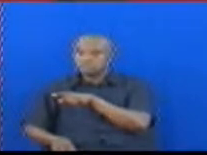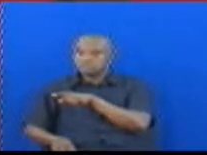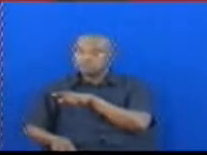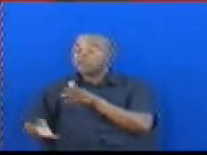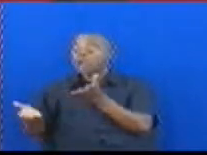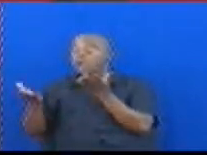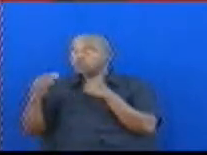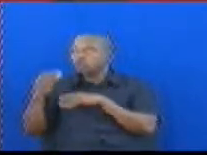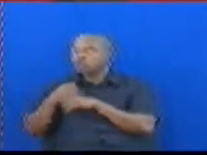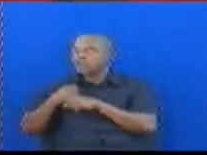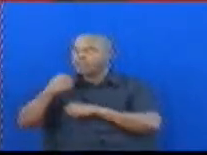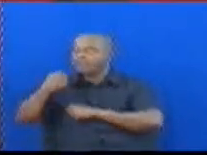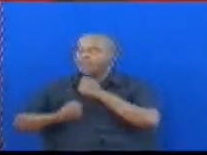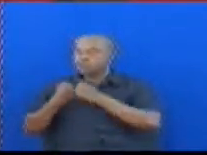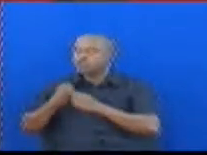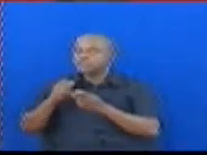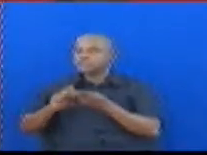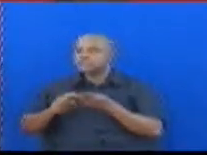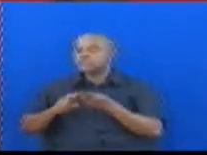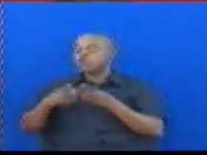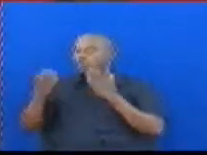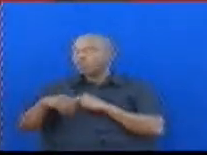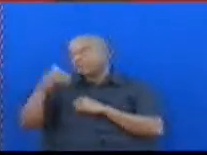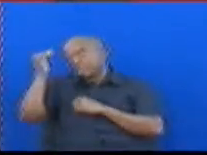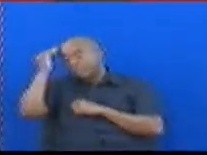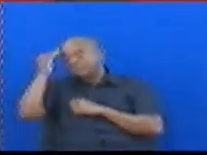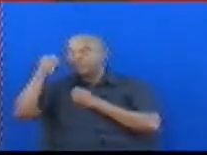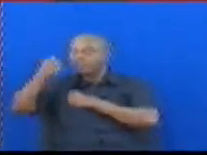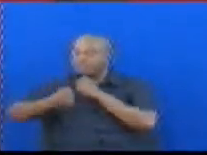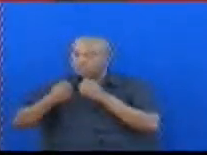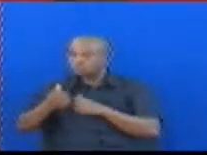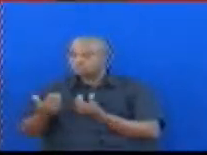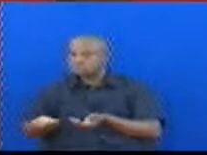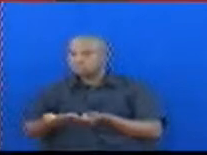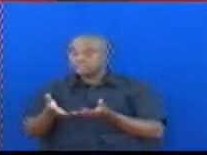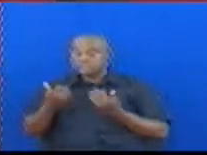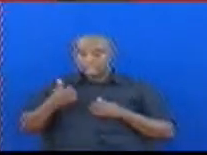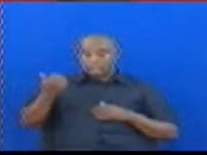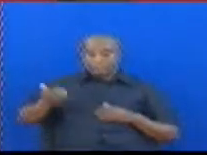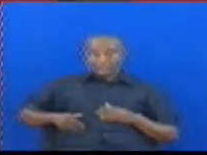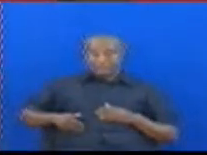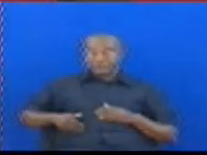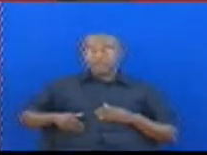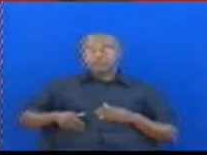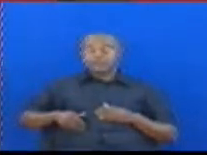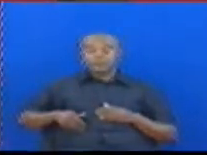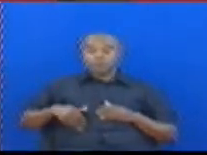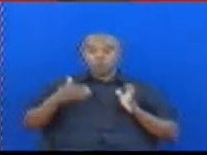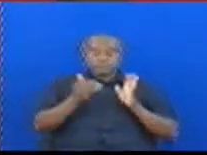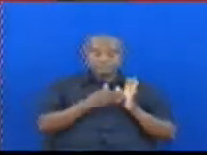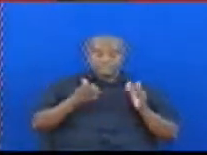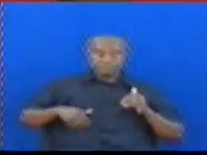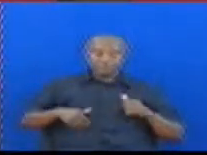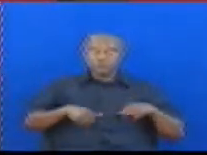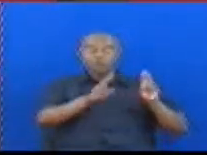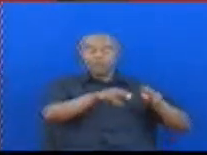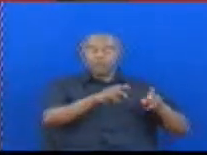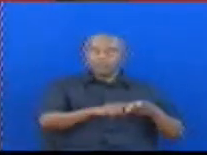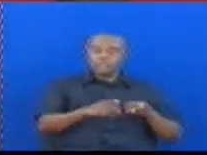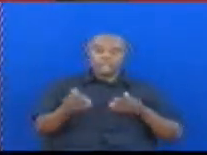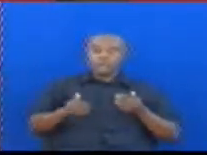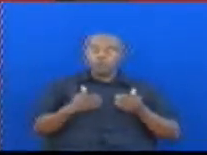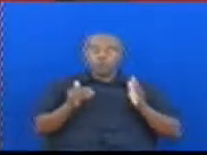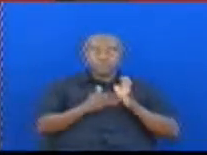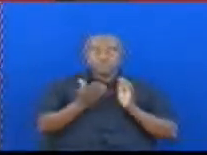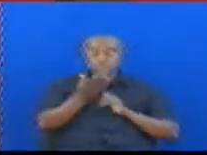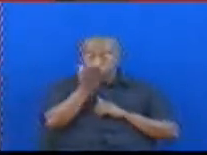aweze kupata practical knowledge. Sasa hawa maafisa wa sheria, maafisa wa mahakama au mwanasheria mwingine